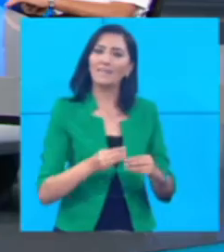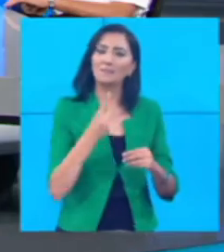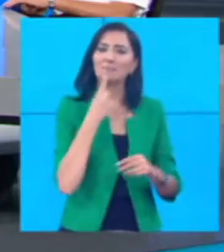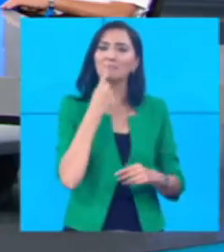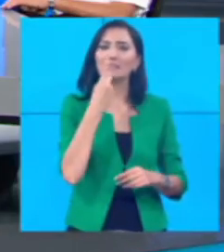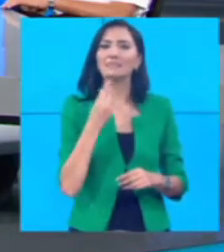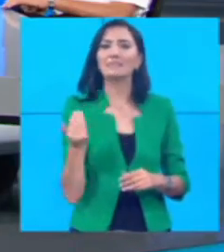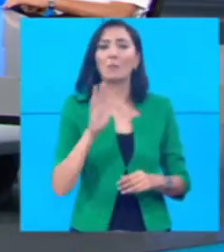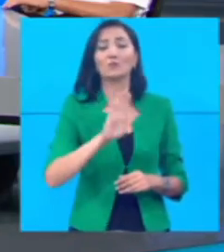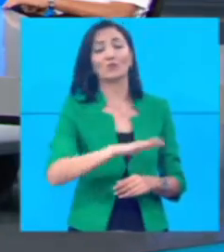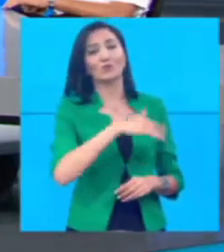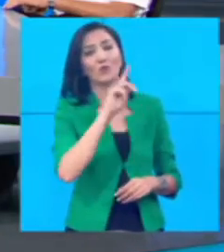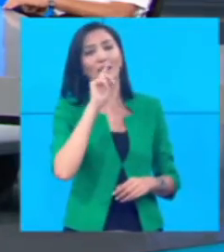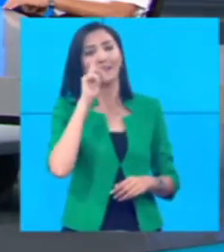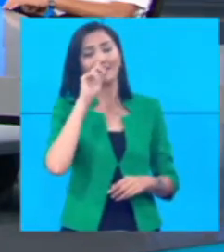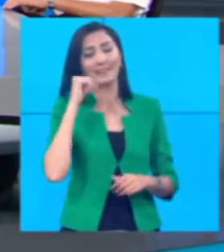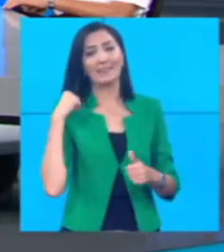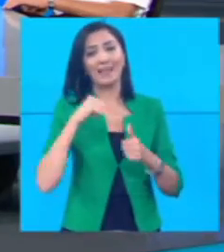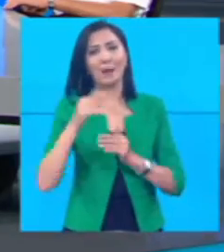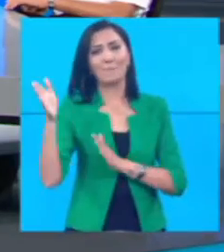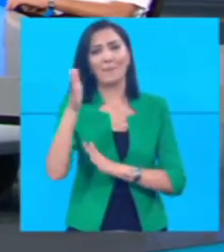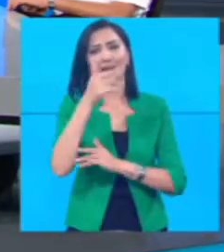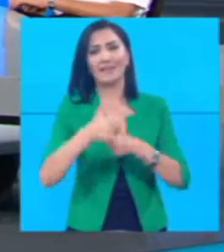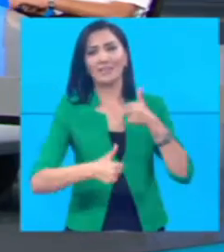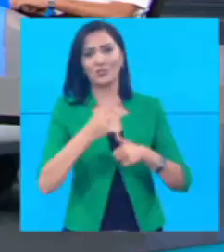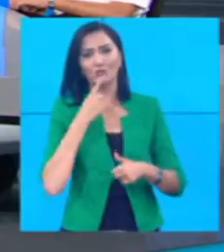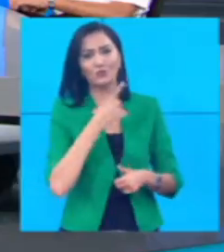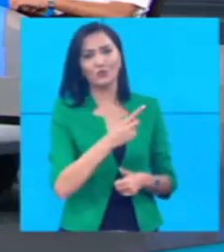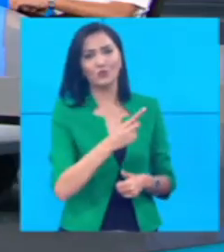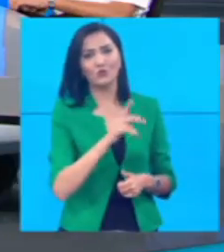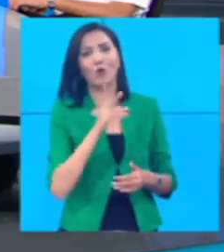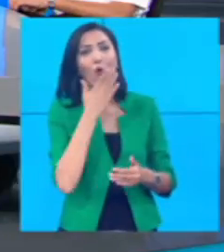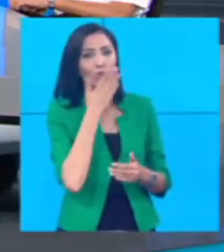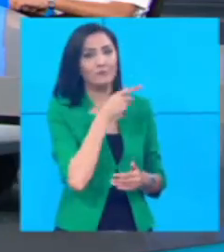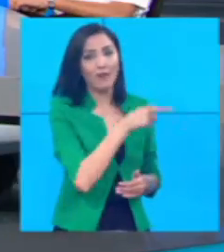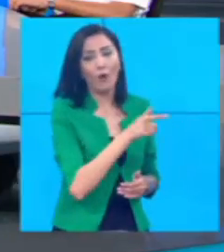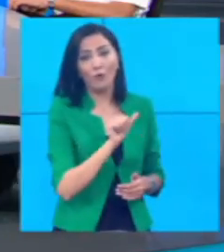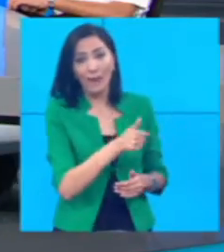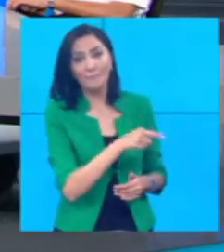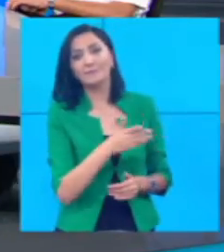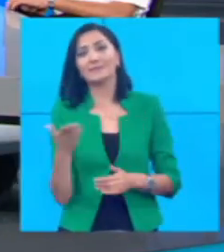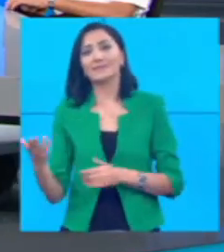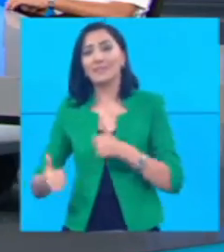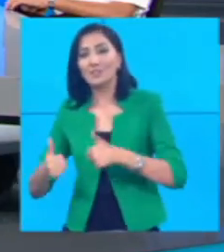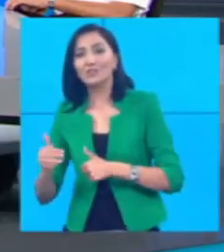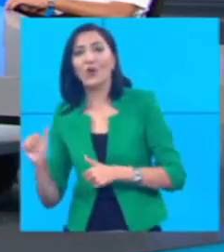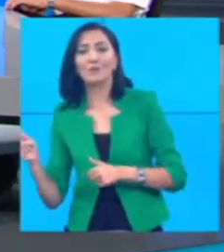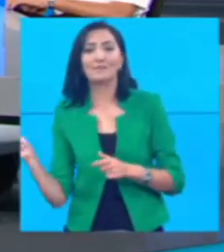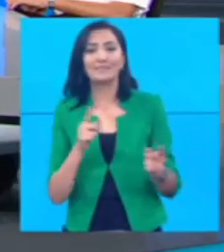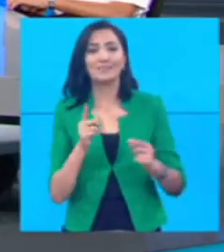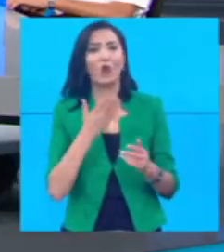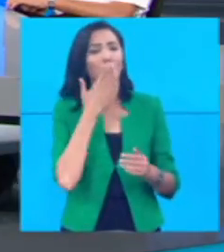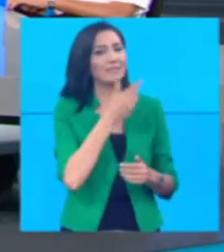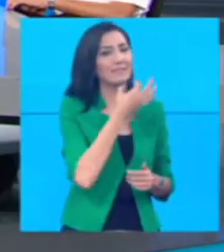verdi. Bir evet, yıl falan. Aha. Ama sonra tekrar bayrak yarışını duyunca artık dedim ki yani okul kadar bu da önemli. İkisini bir götüreceksin